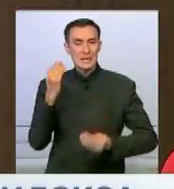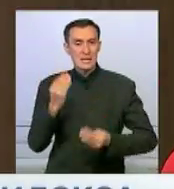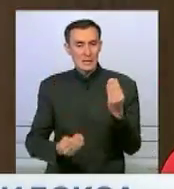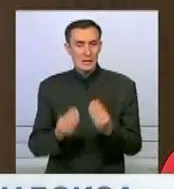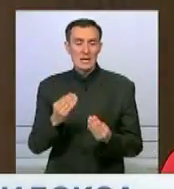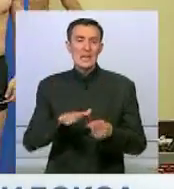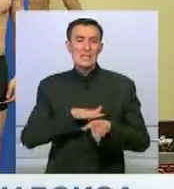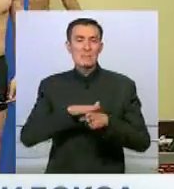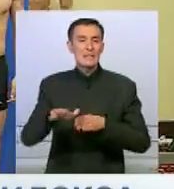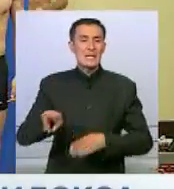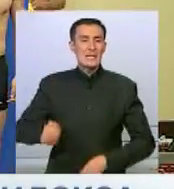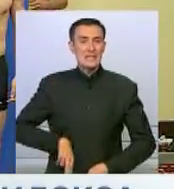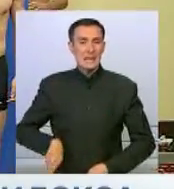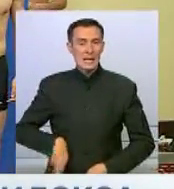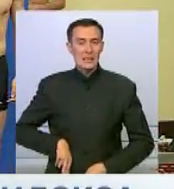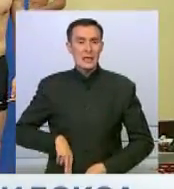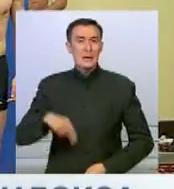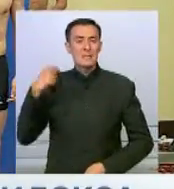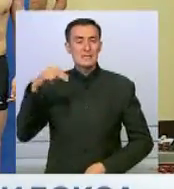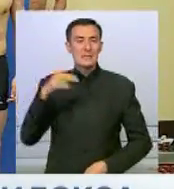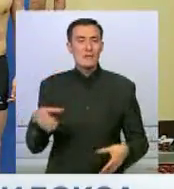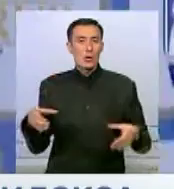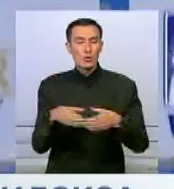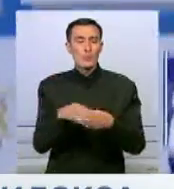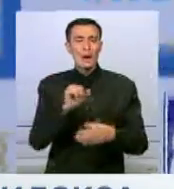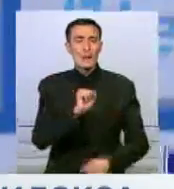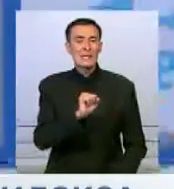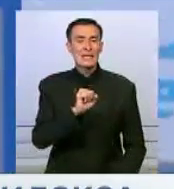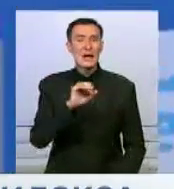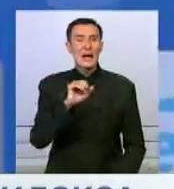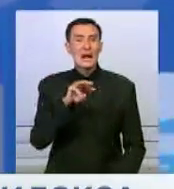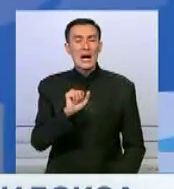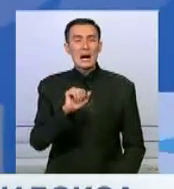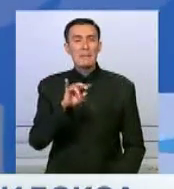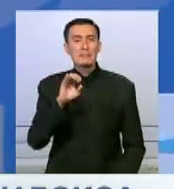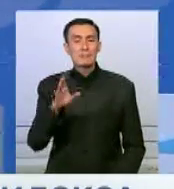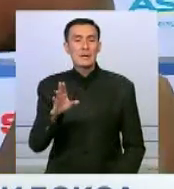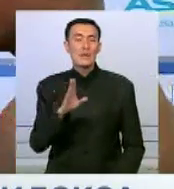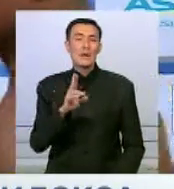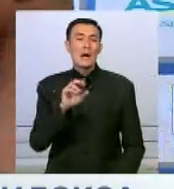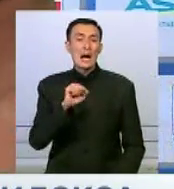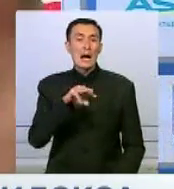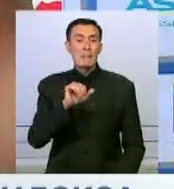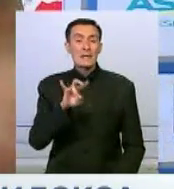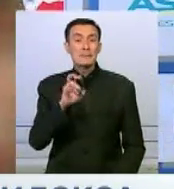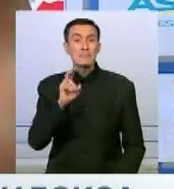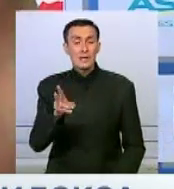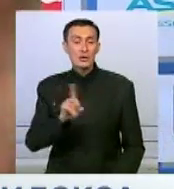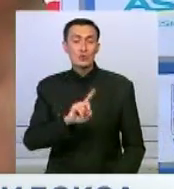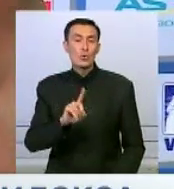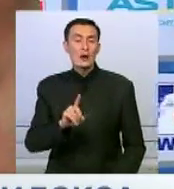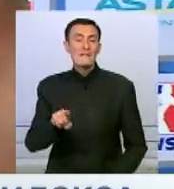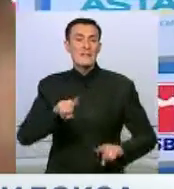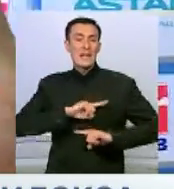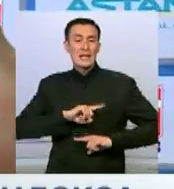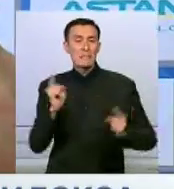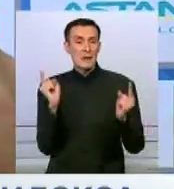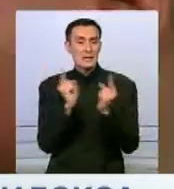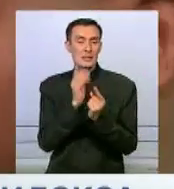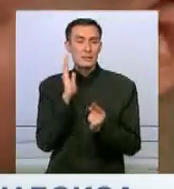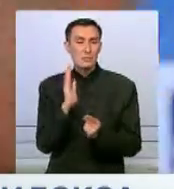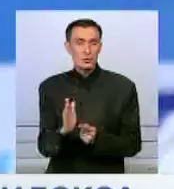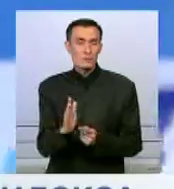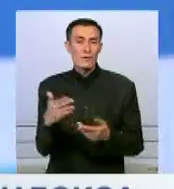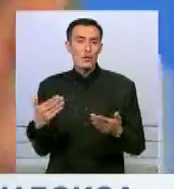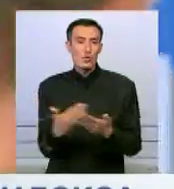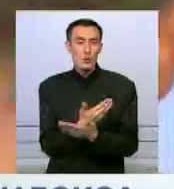игр. Исполнительный директор президентского клуба Астана Аманбек Кульчиков сообщил, что финальные поединки на этот раз